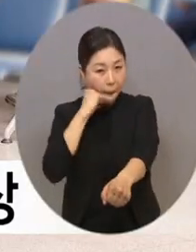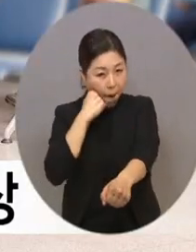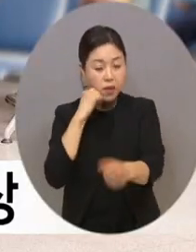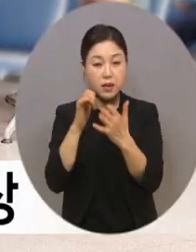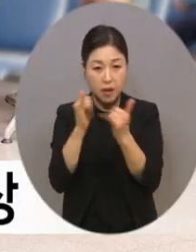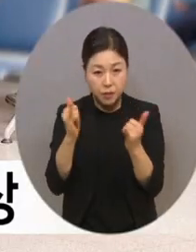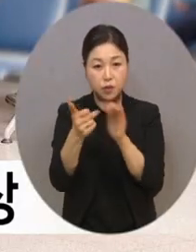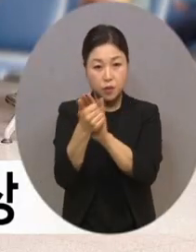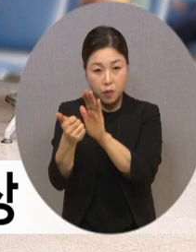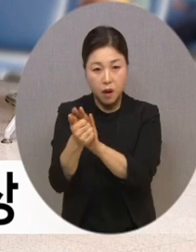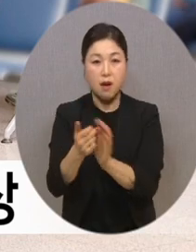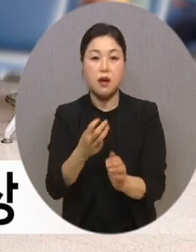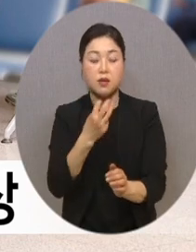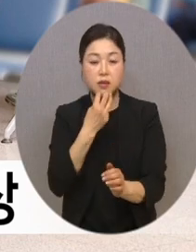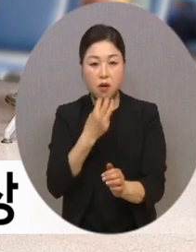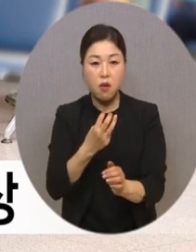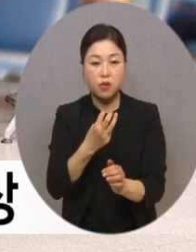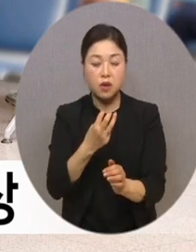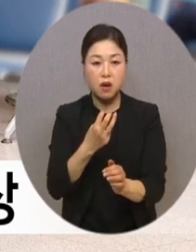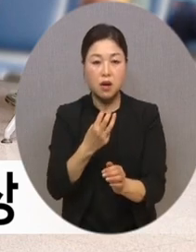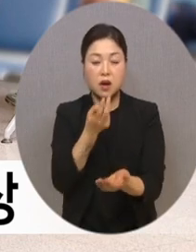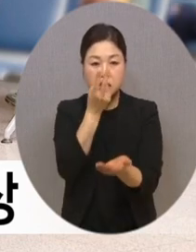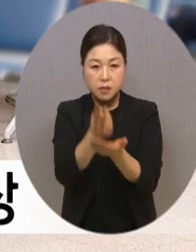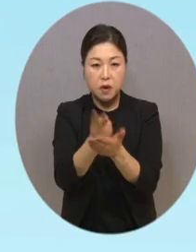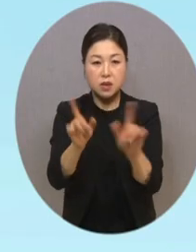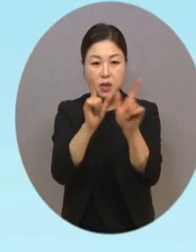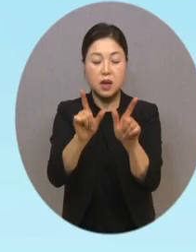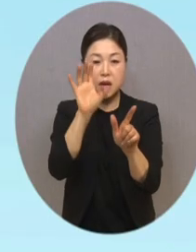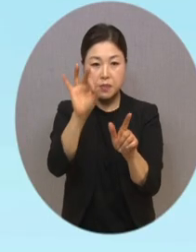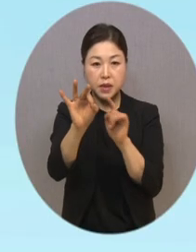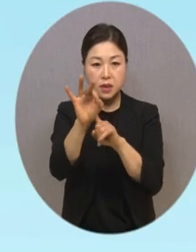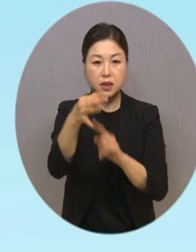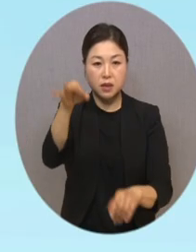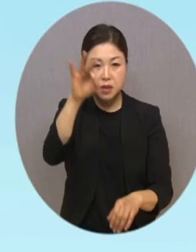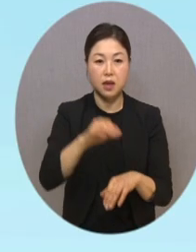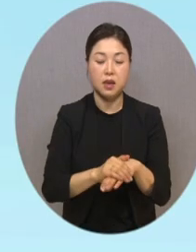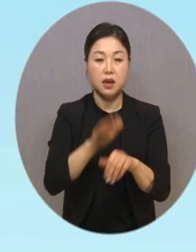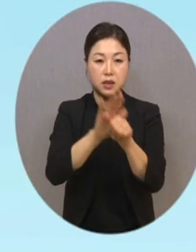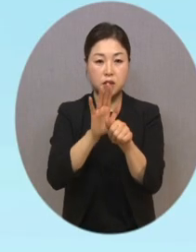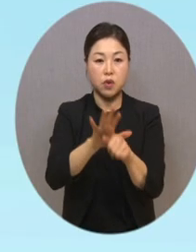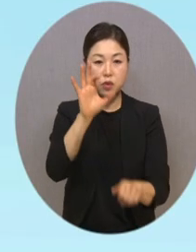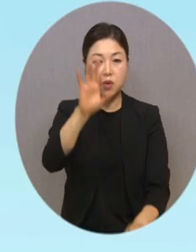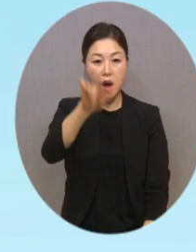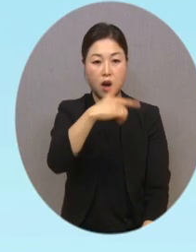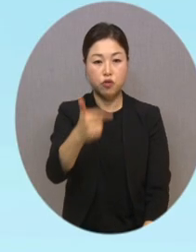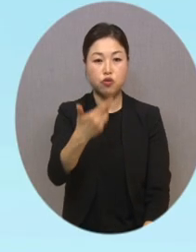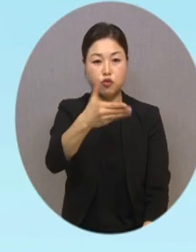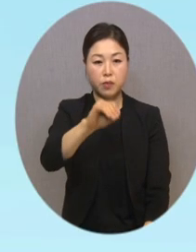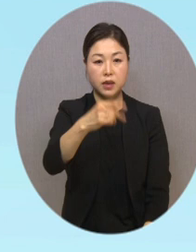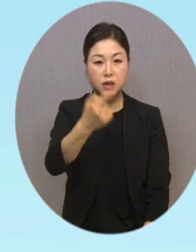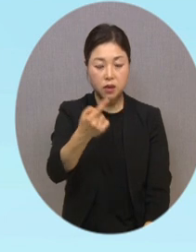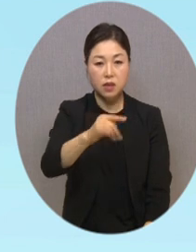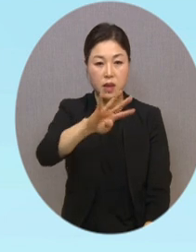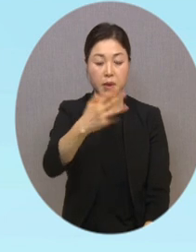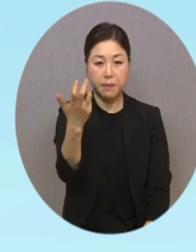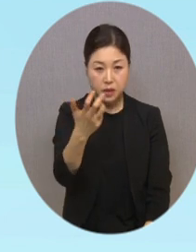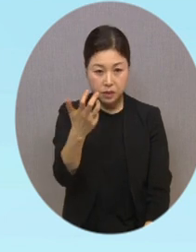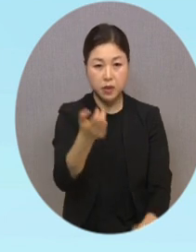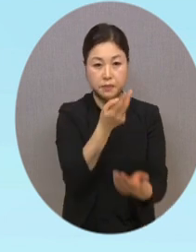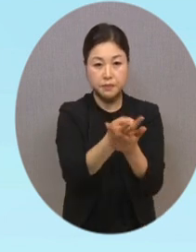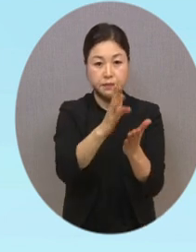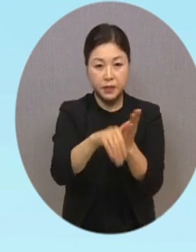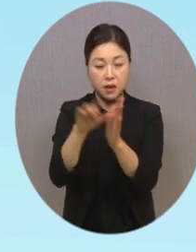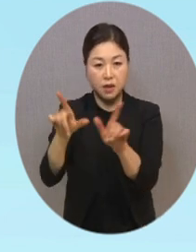위한 서울형 입원 생활비 금액을 인상했습니다 지원 금액은 하루 9480 이번 시